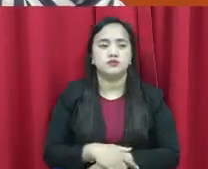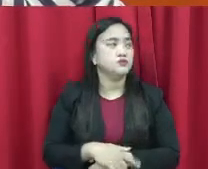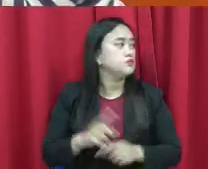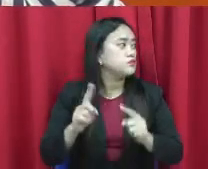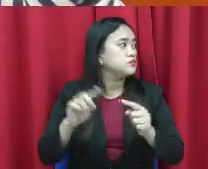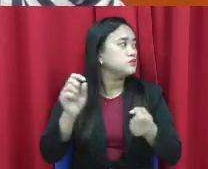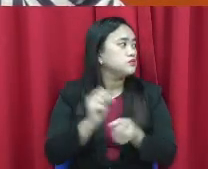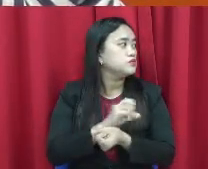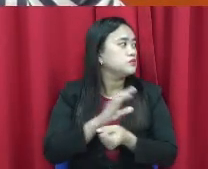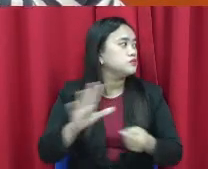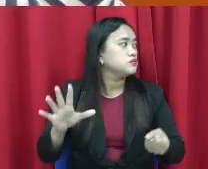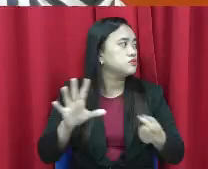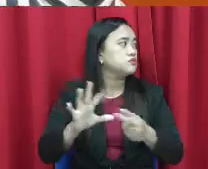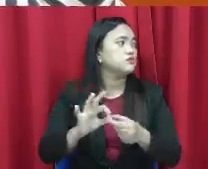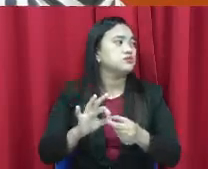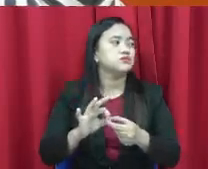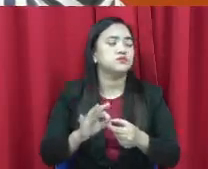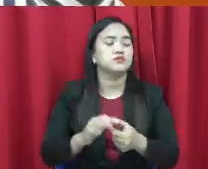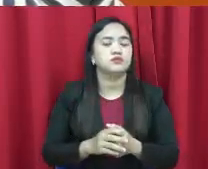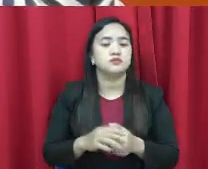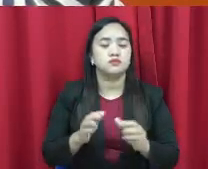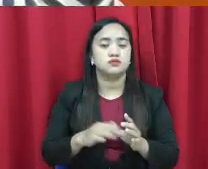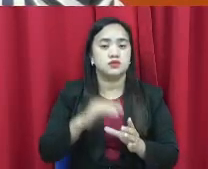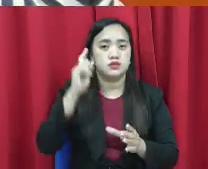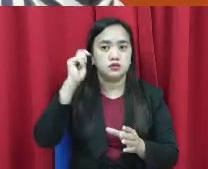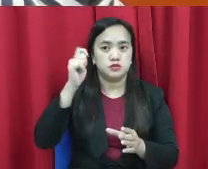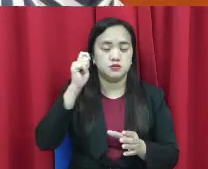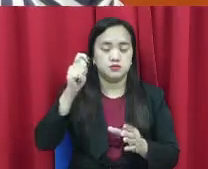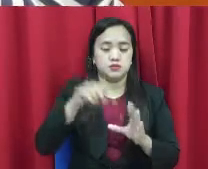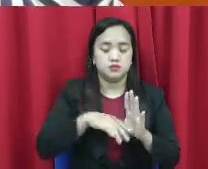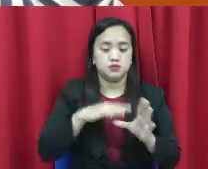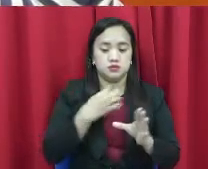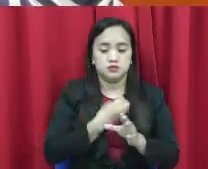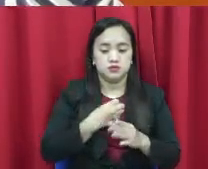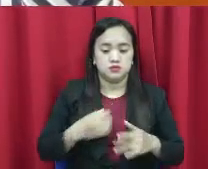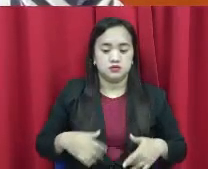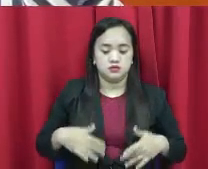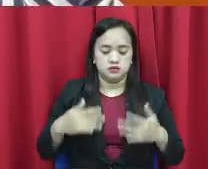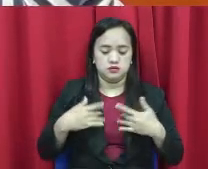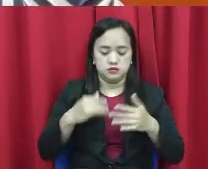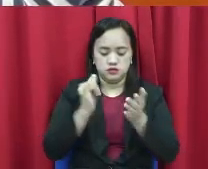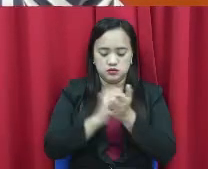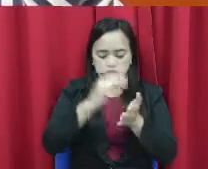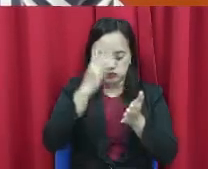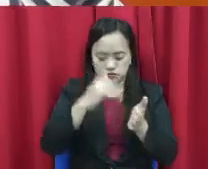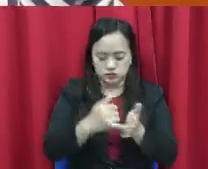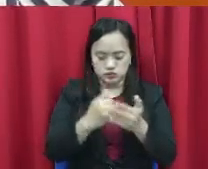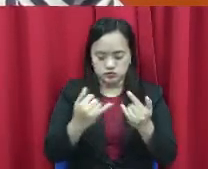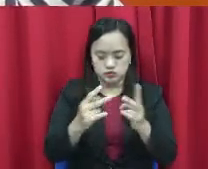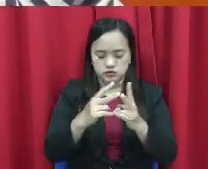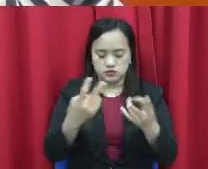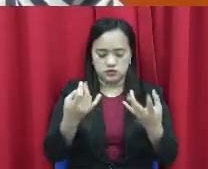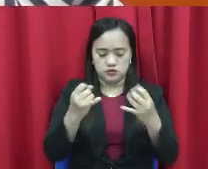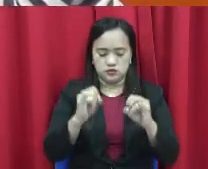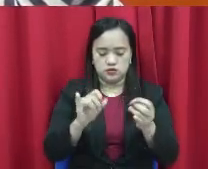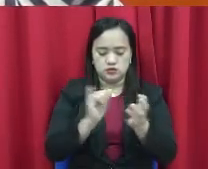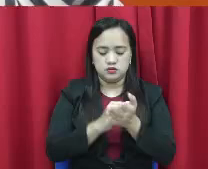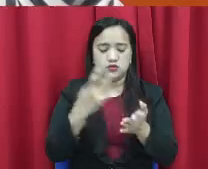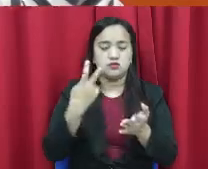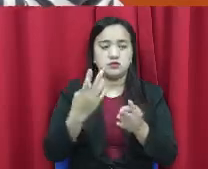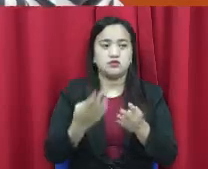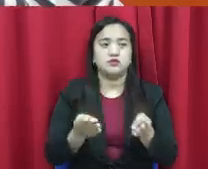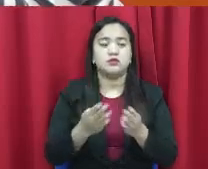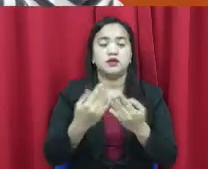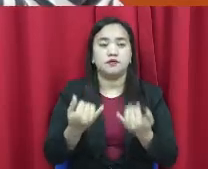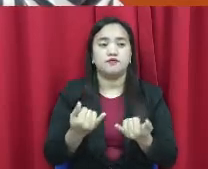yung testimony ng Panginoon sa buhay namin kaya nga po Nagpapasalamat ako kasi yun na lang eh malaking impact na po yun